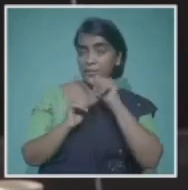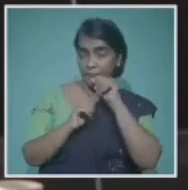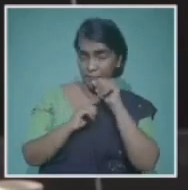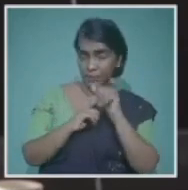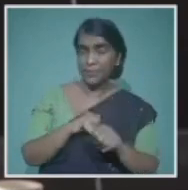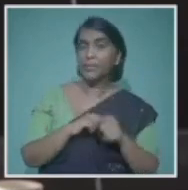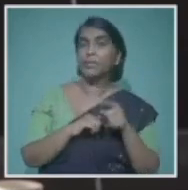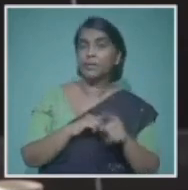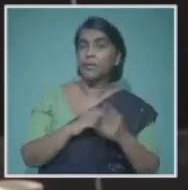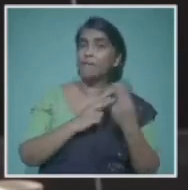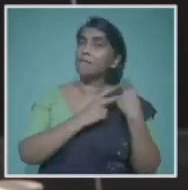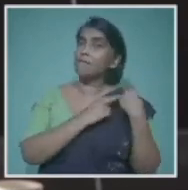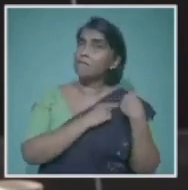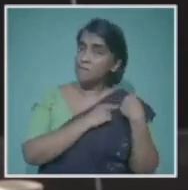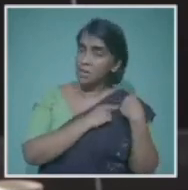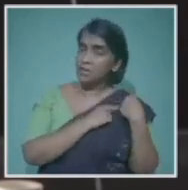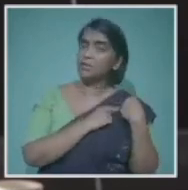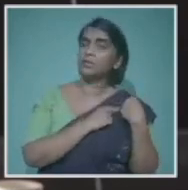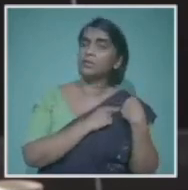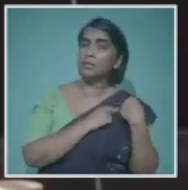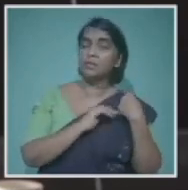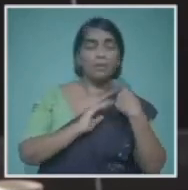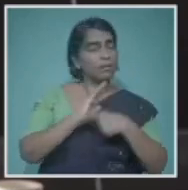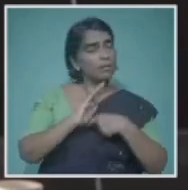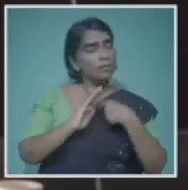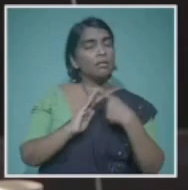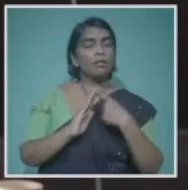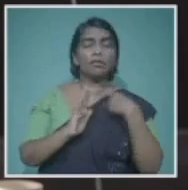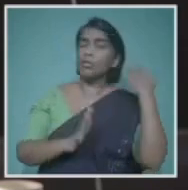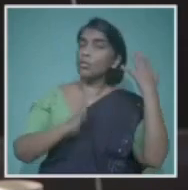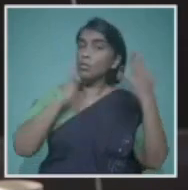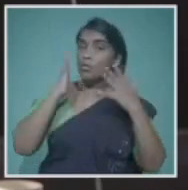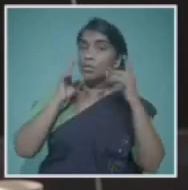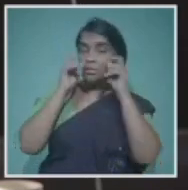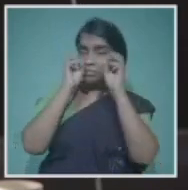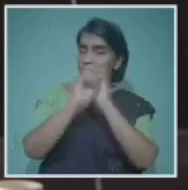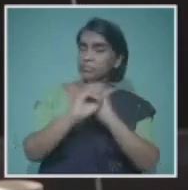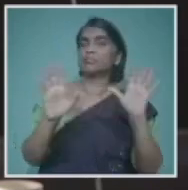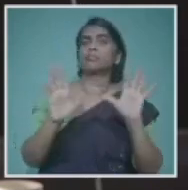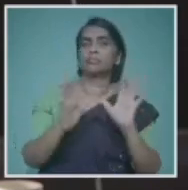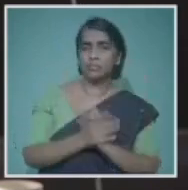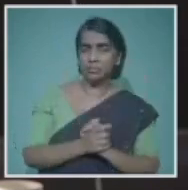ඉතාමත්ම වගකීමෙන් රට සහ ලෝකය දැනුවත් කරා.